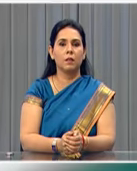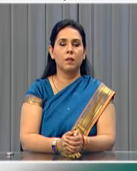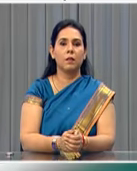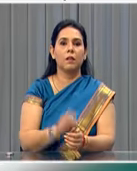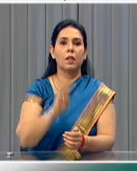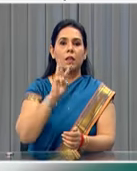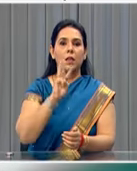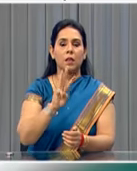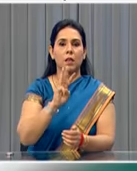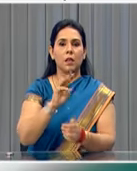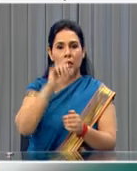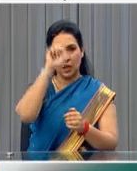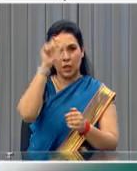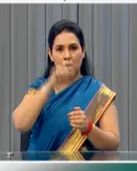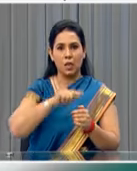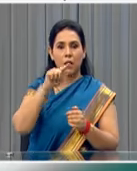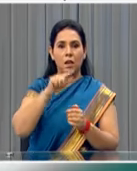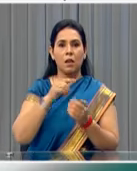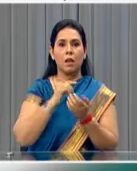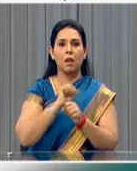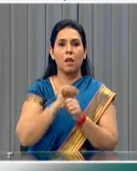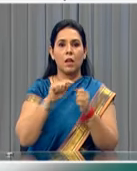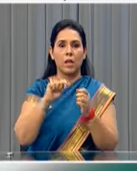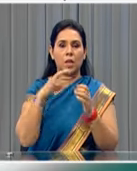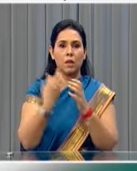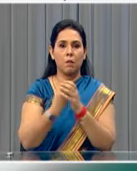टीम इंडिया के कारण आगे बढ़ रहा है,